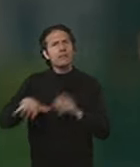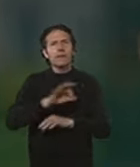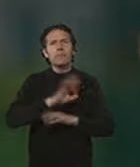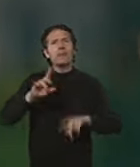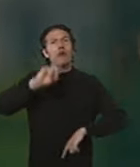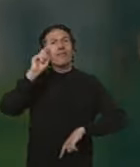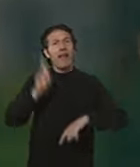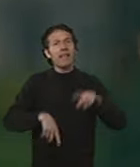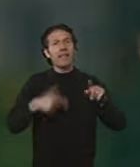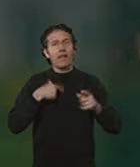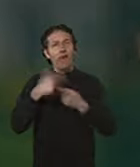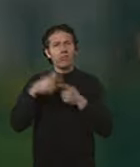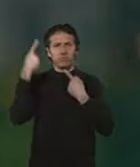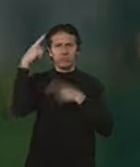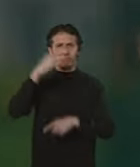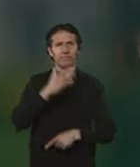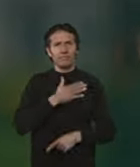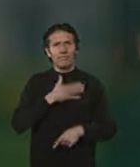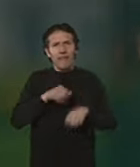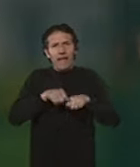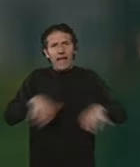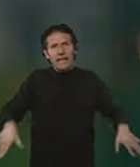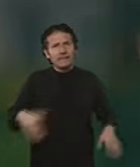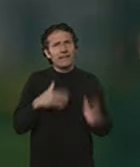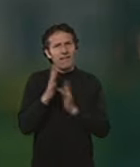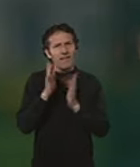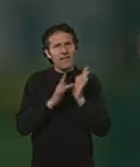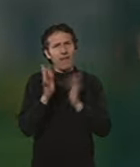interdira de revendiquer nos racines